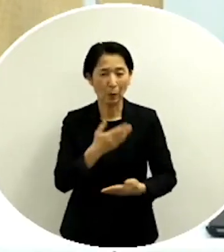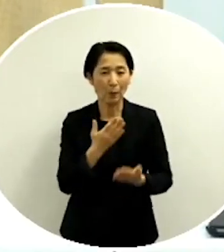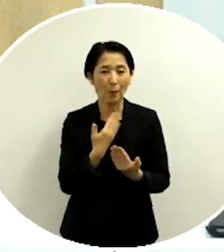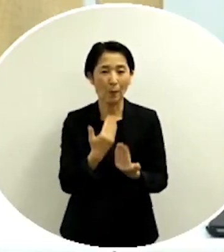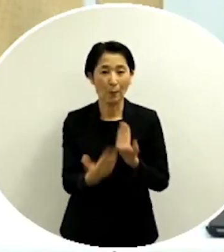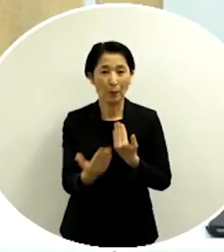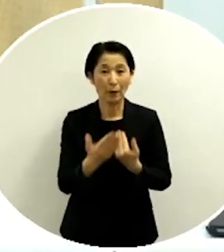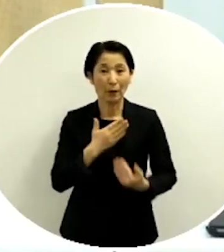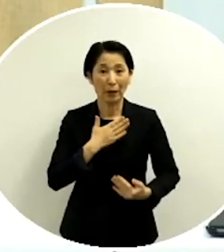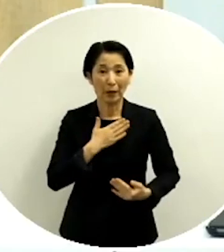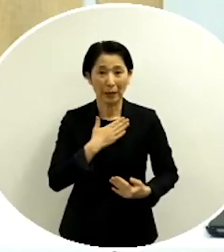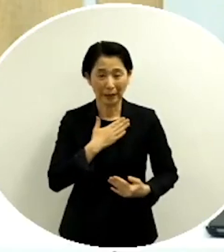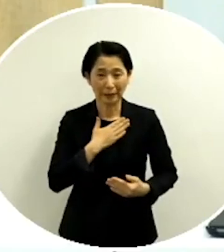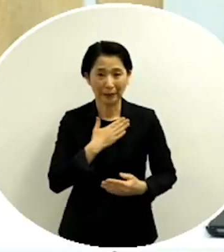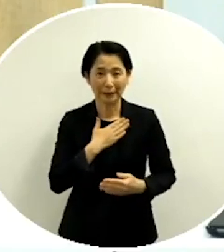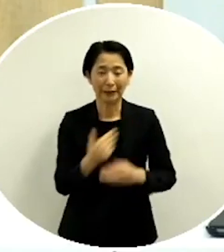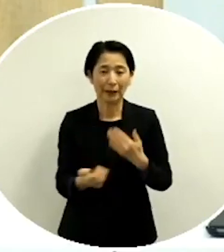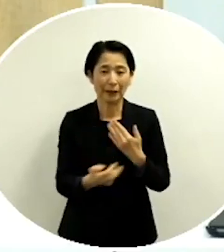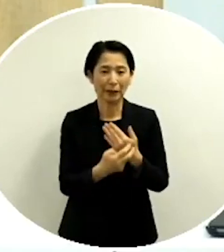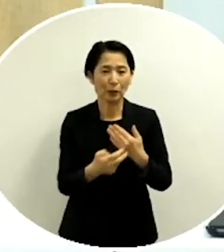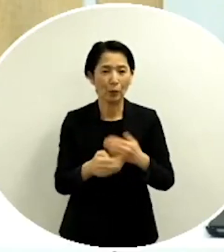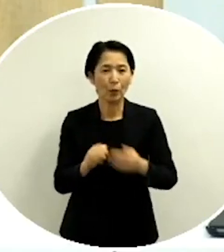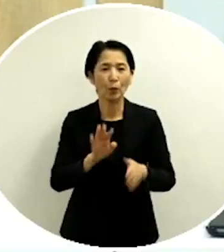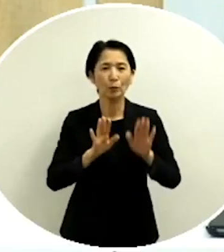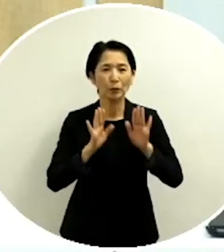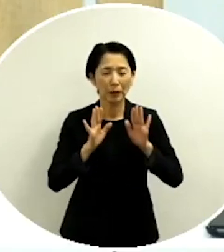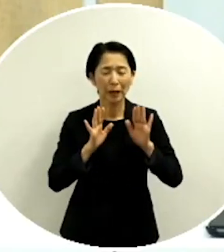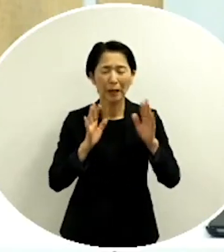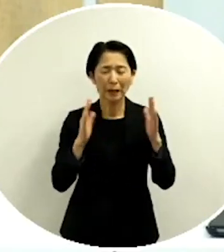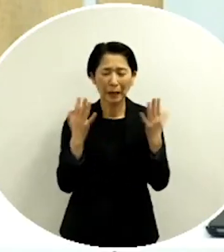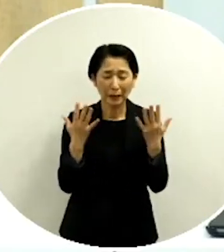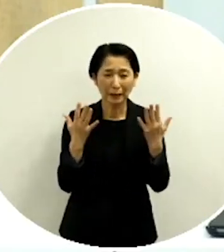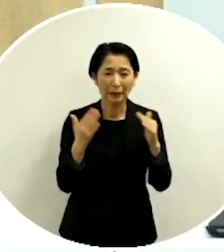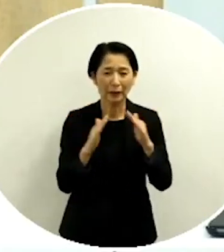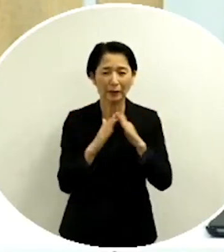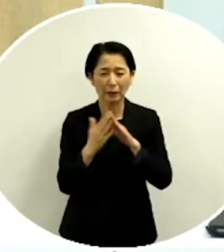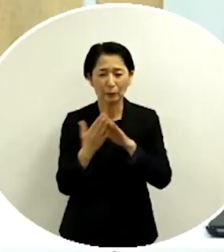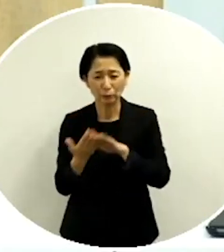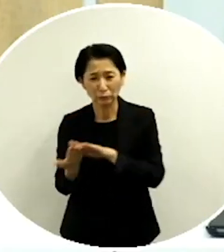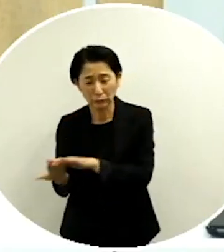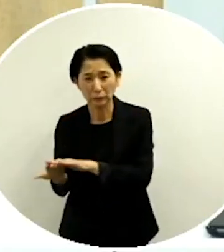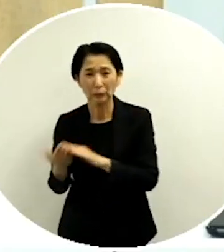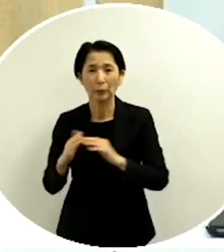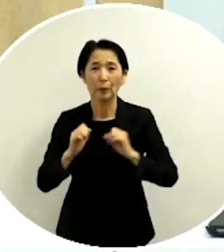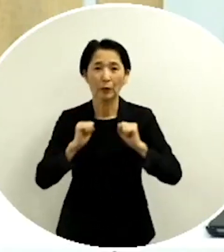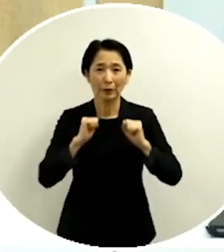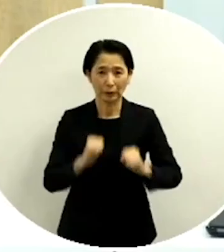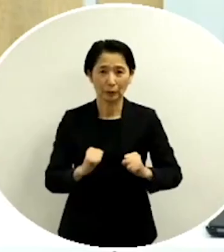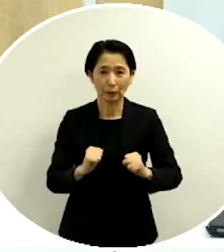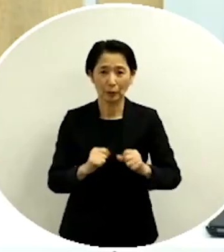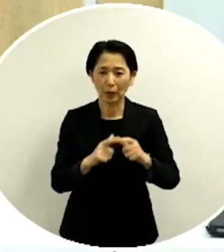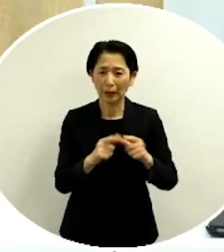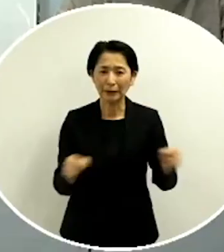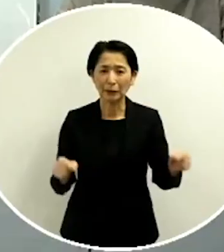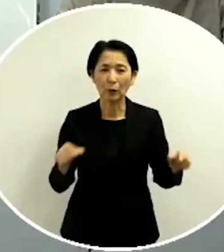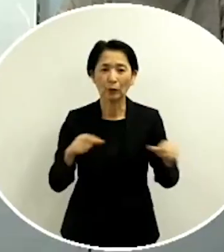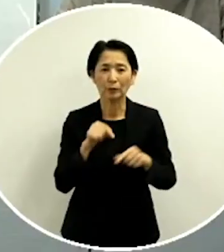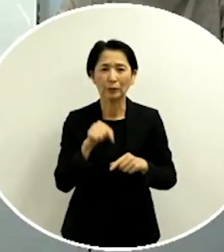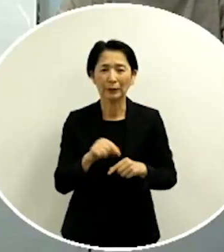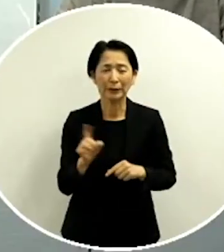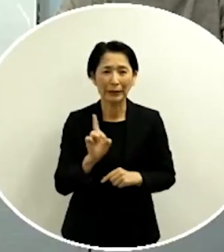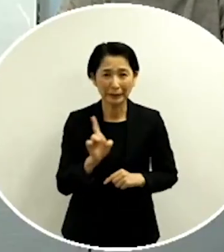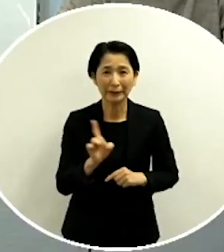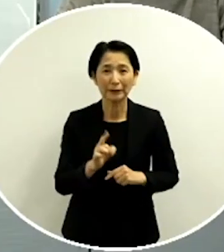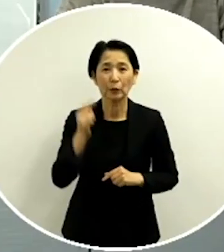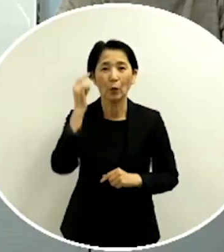適切な医療を受けることができずに亡くなってしまう人がいるって一体日本って本当にどういう国なんだろうか